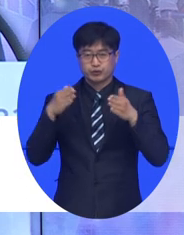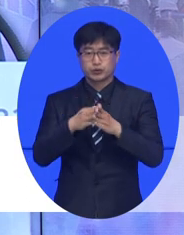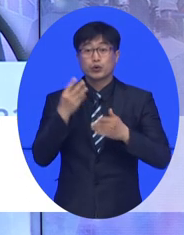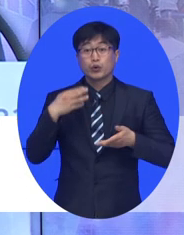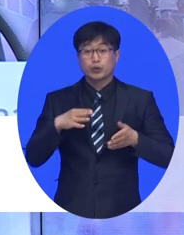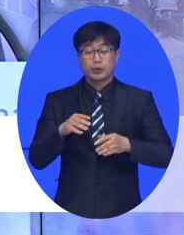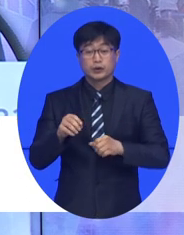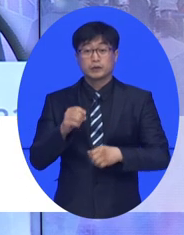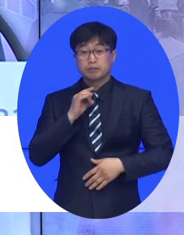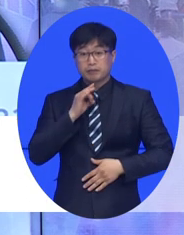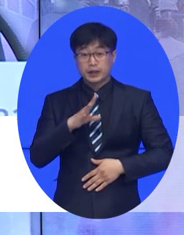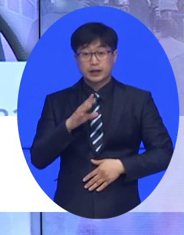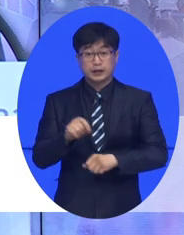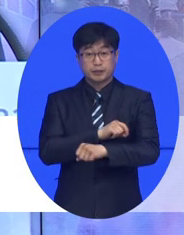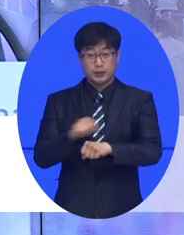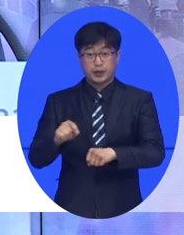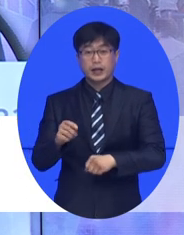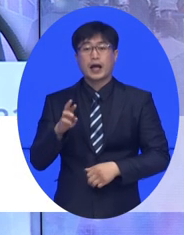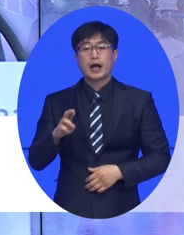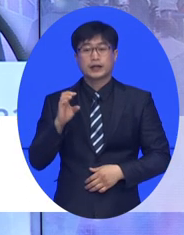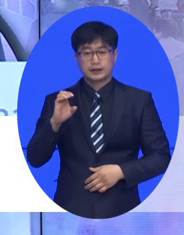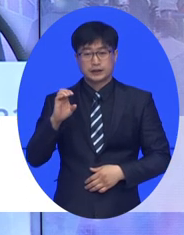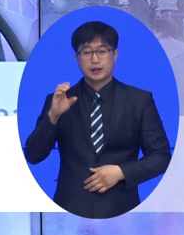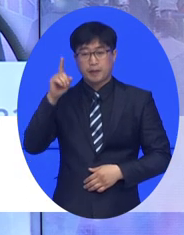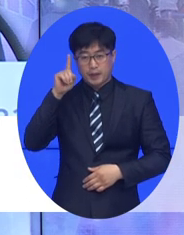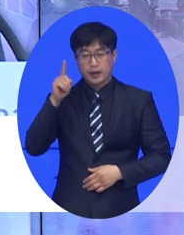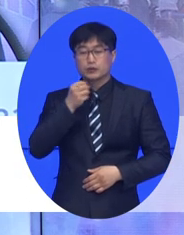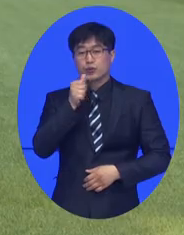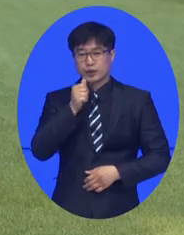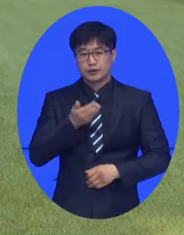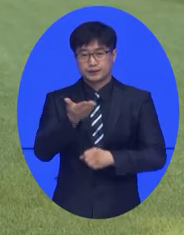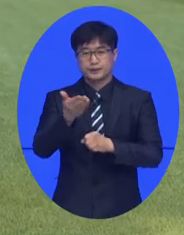특별한 알리백 개회식을 최창순 기자가 취재했습니다.